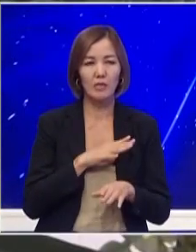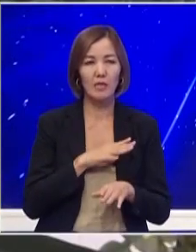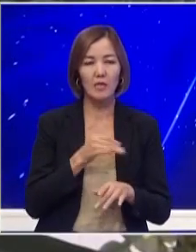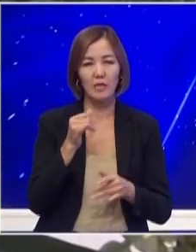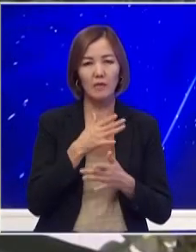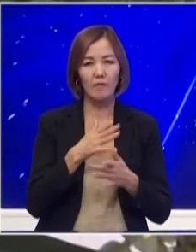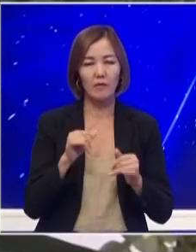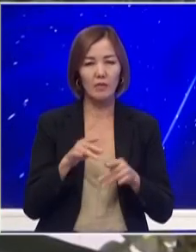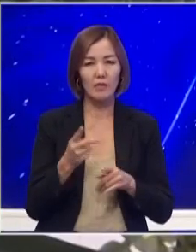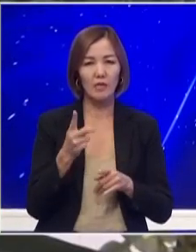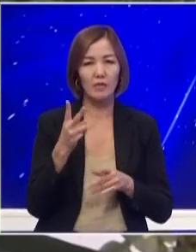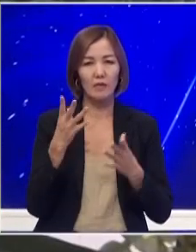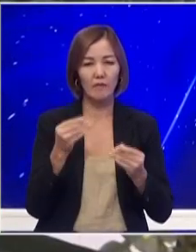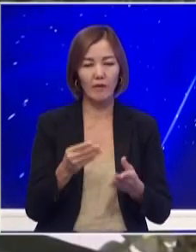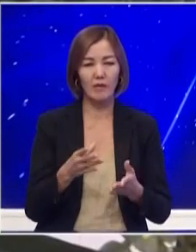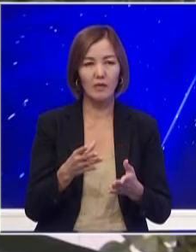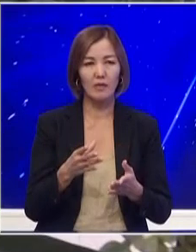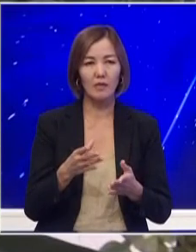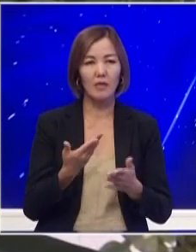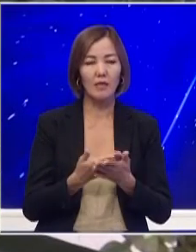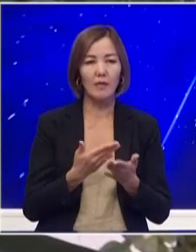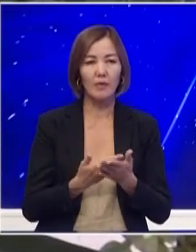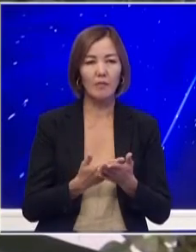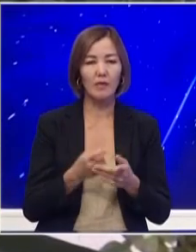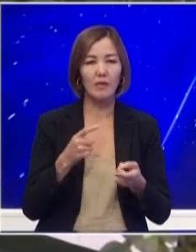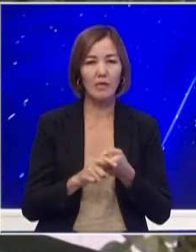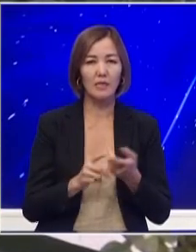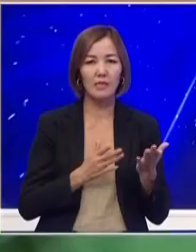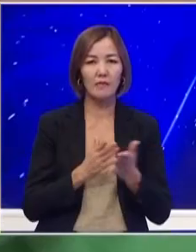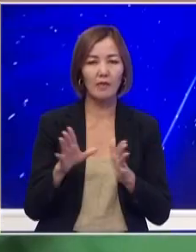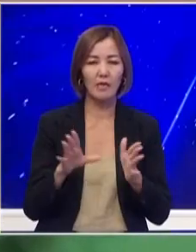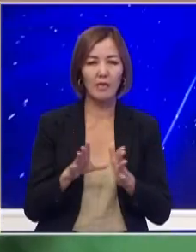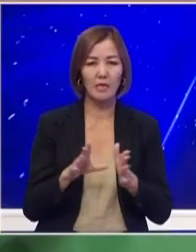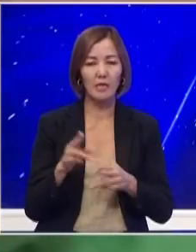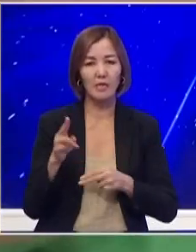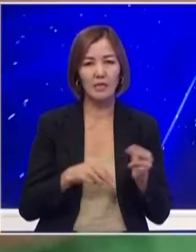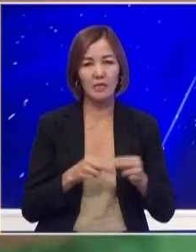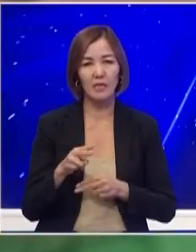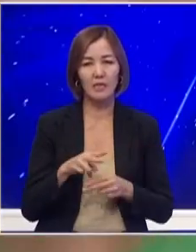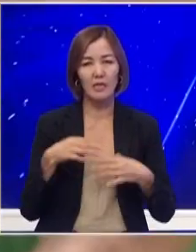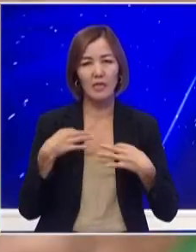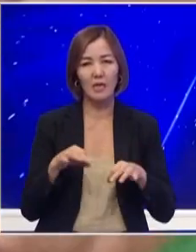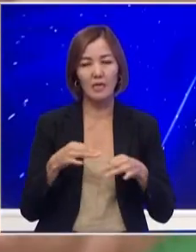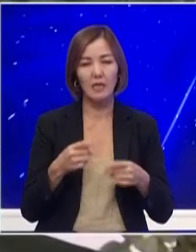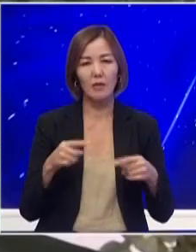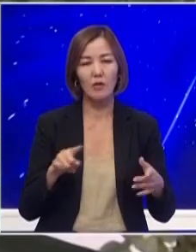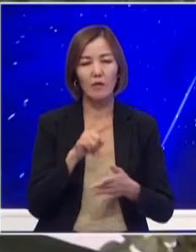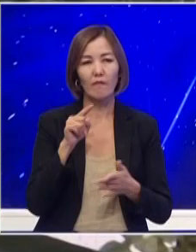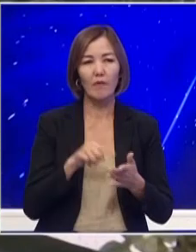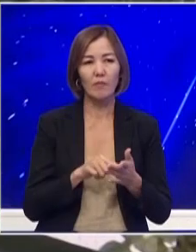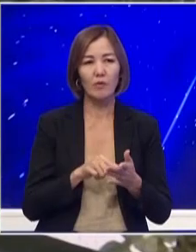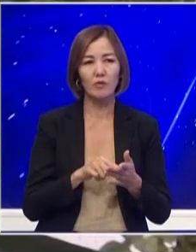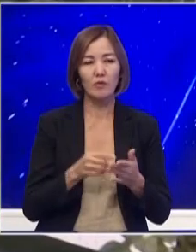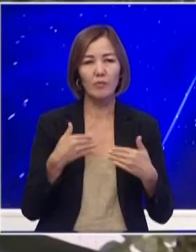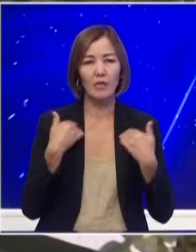невозможно разрешить за один или несколько дней. Например, это касается сфер энергетики, строительства и логистики. А по другим вопросам, исходя